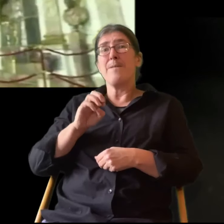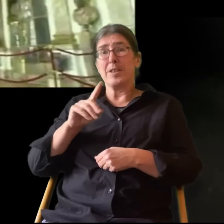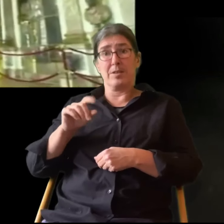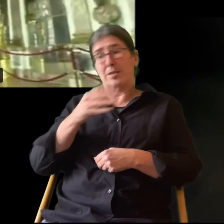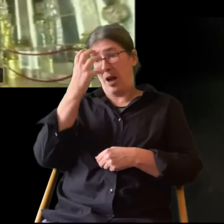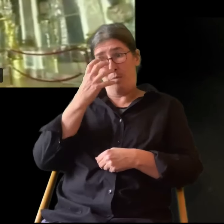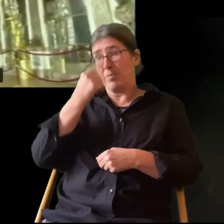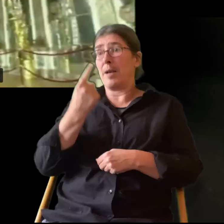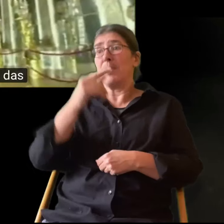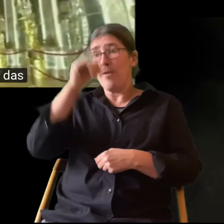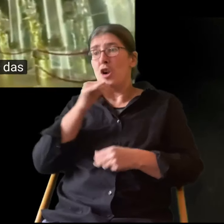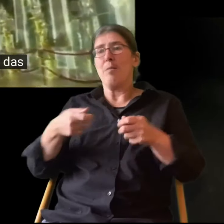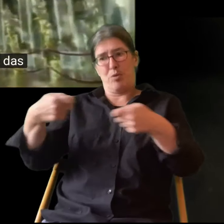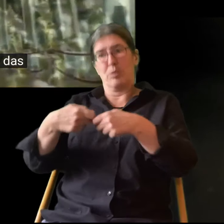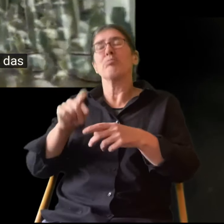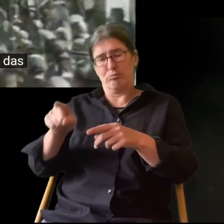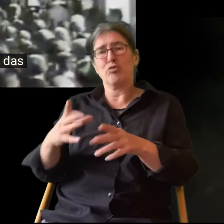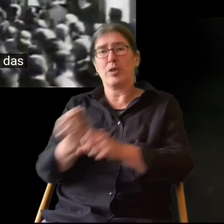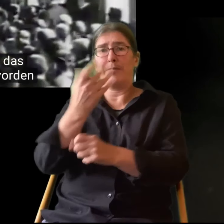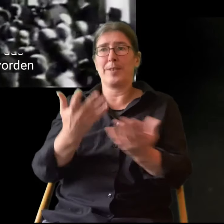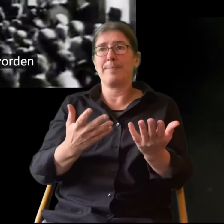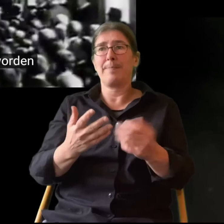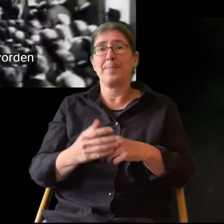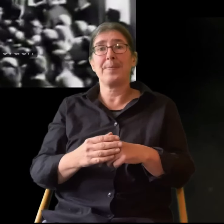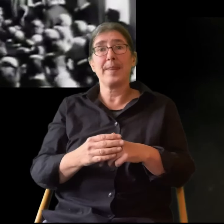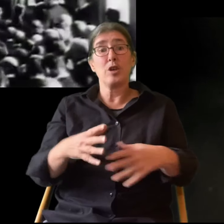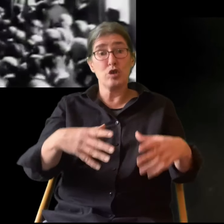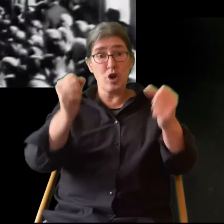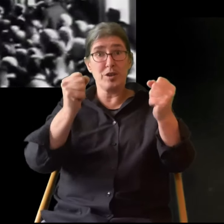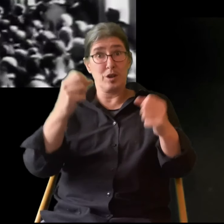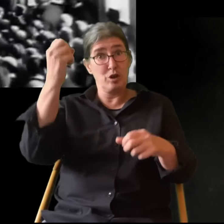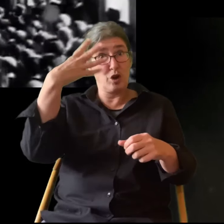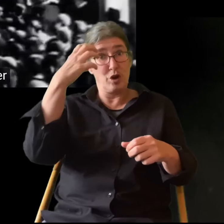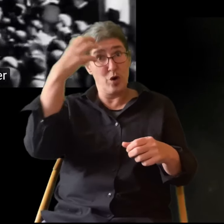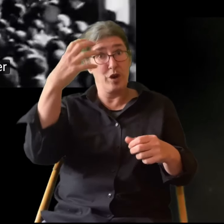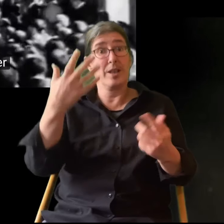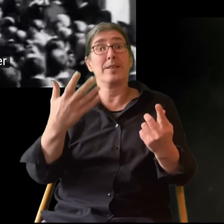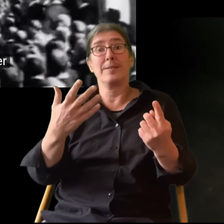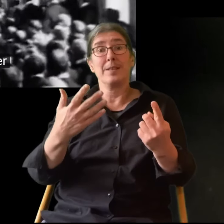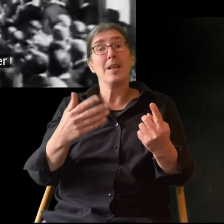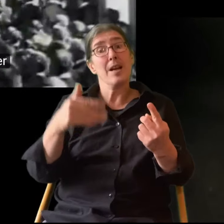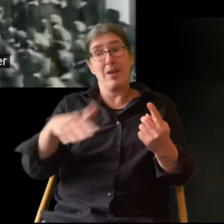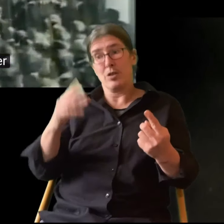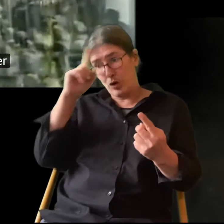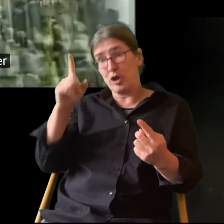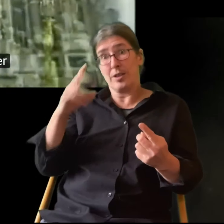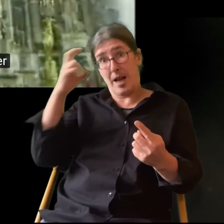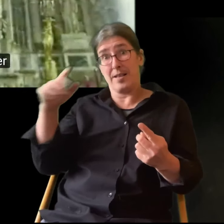Im Schloss des Sonnenkönigs, wo das Deutsche Kaiserreich verkündet worden war, entscheiden jetzt die anderen über Deutschlands Schicksal.